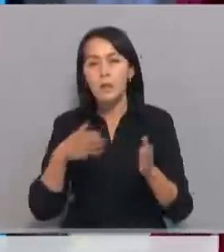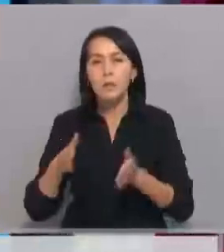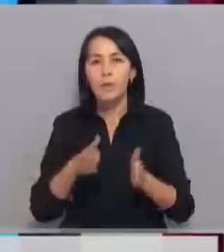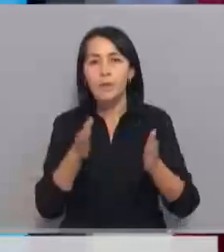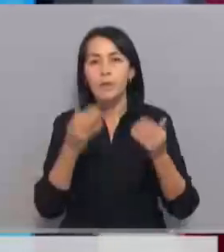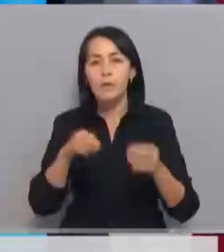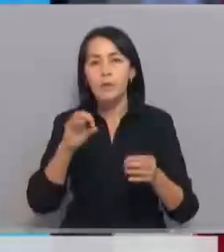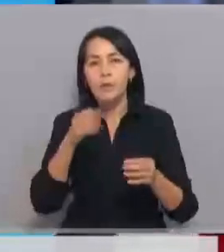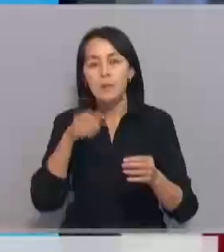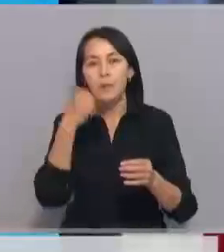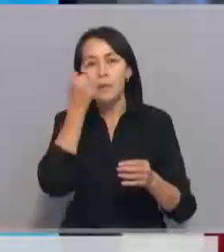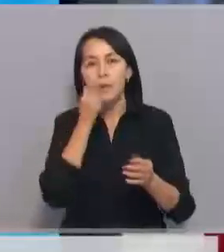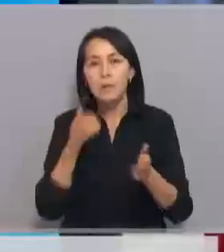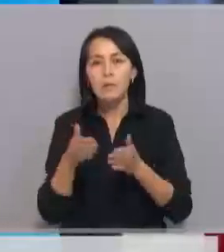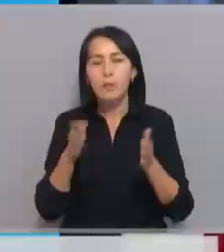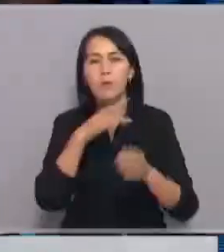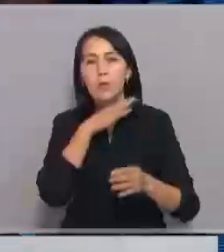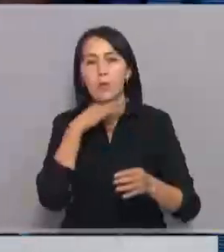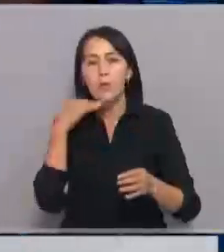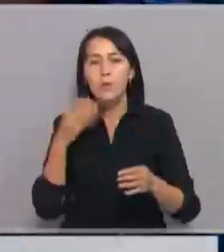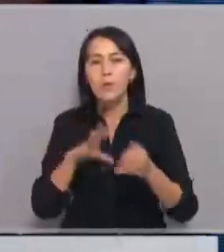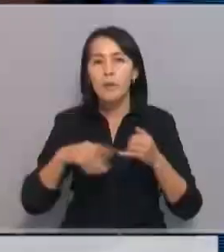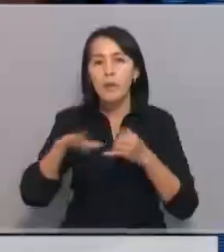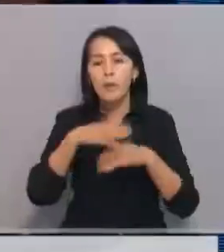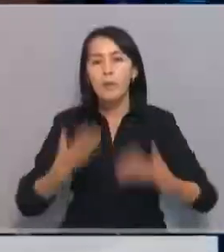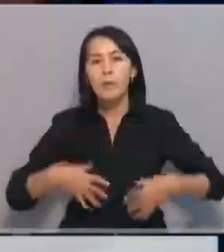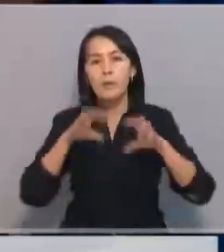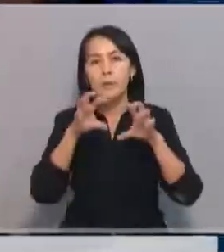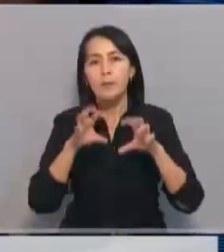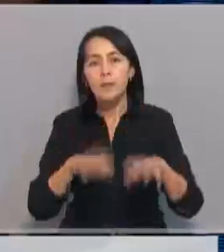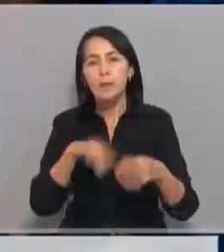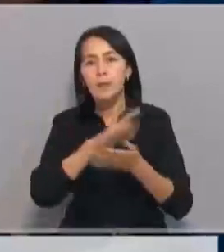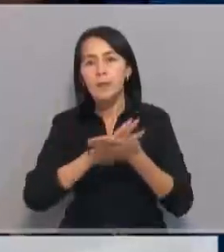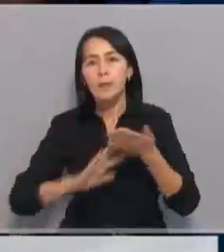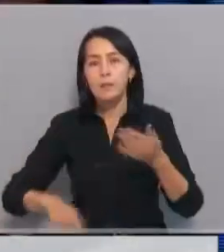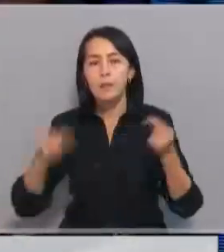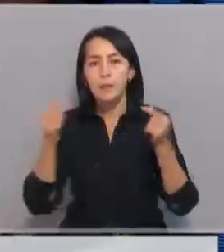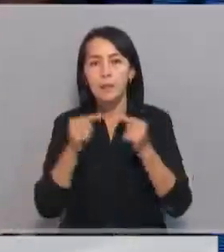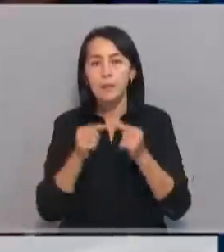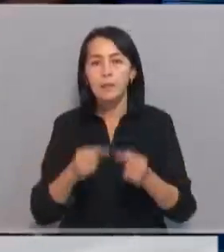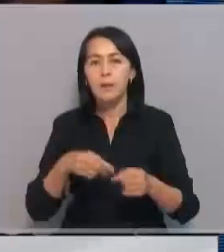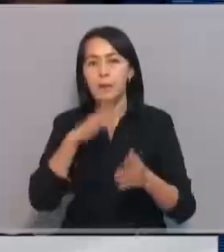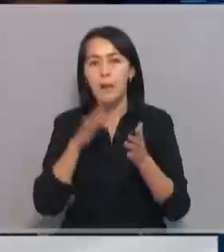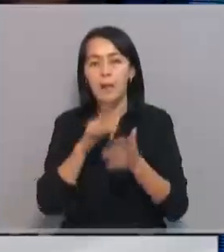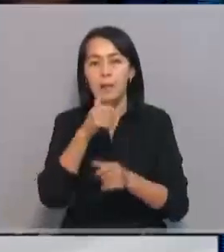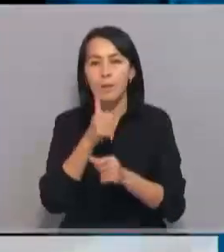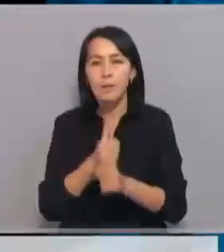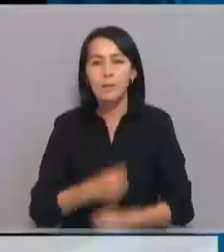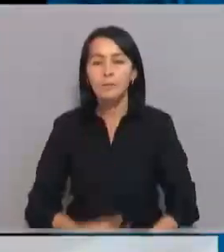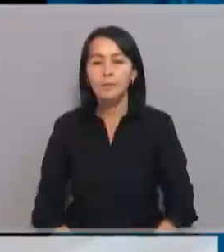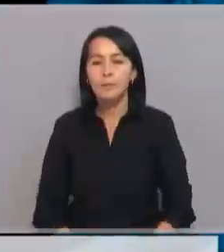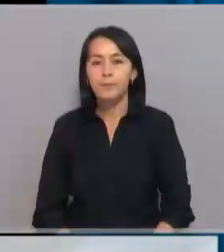жолы, Есім ханның ескі жолы секілді дала өмірінің заңнамалары жалғасы екендігі даусыз, деді қала басшысы.